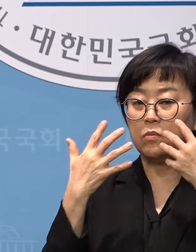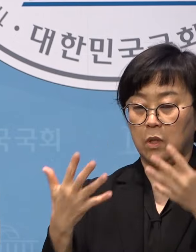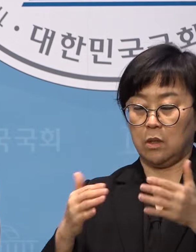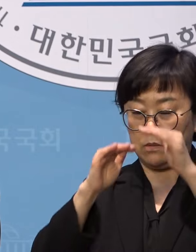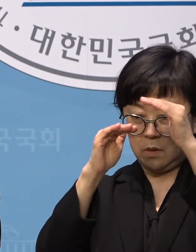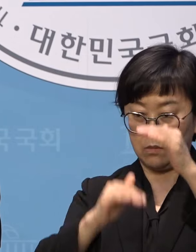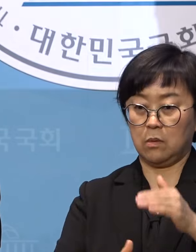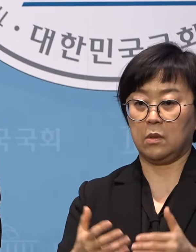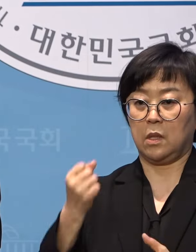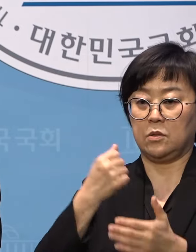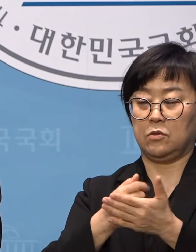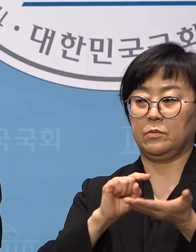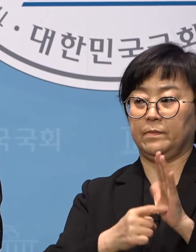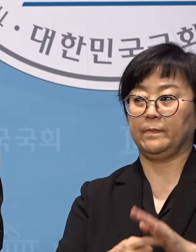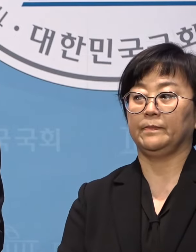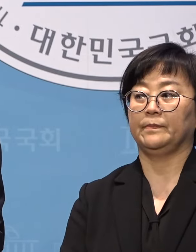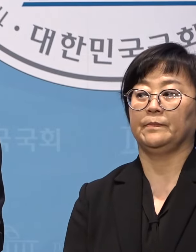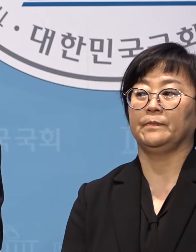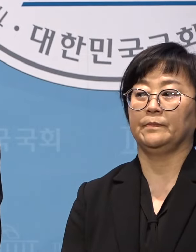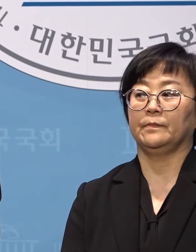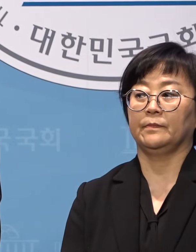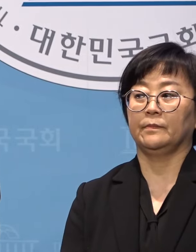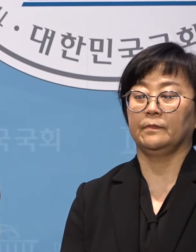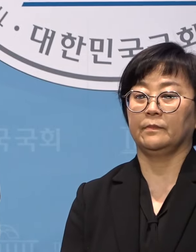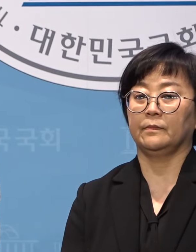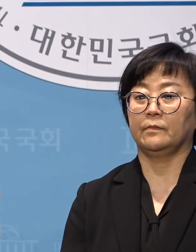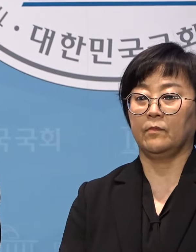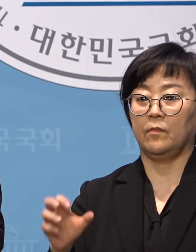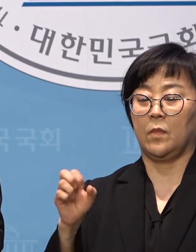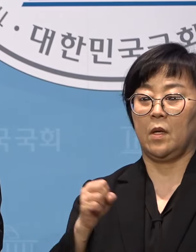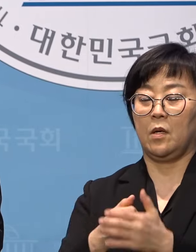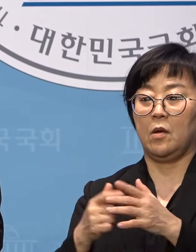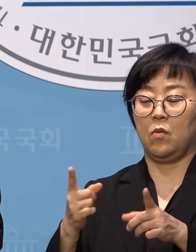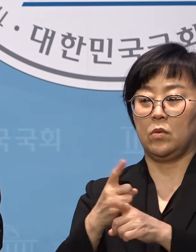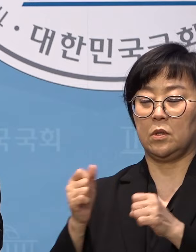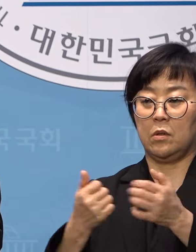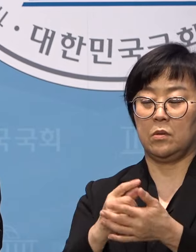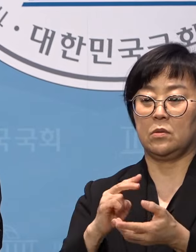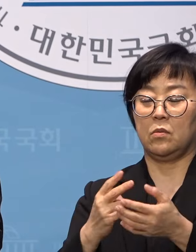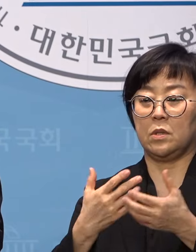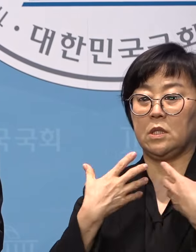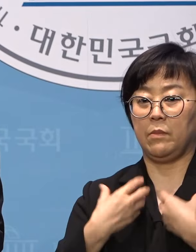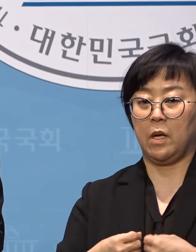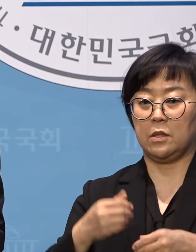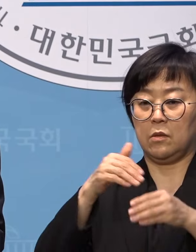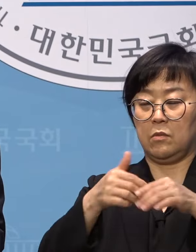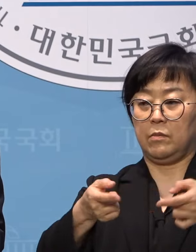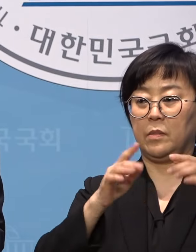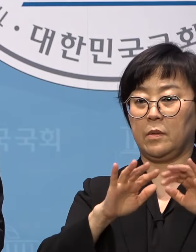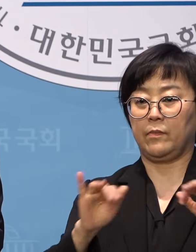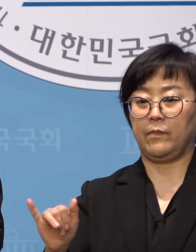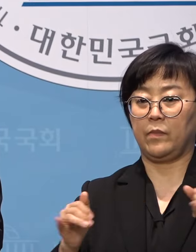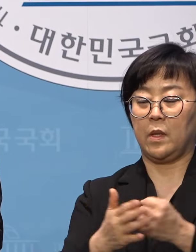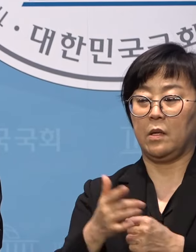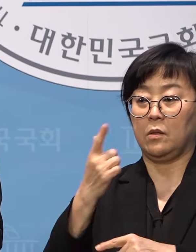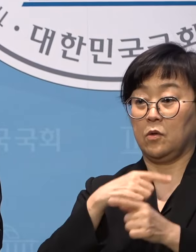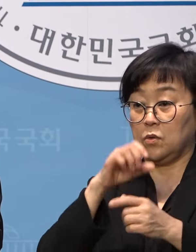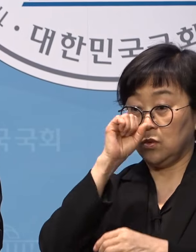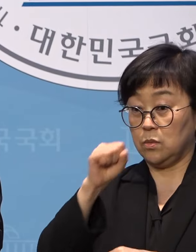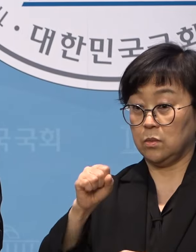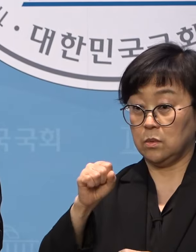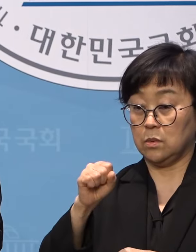메시지로 증명하겠습니다. 양당의 적대적 공생관계에 실망하신 유권자들께 더